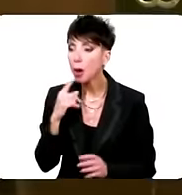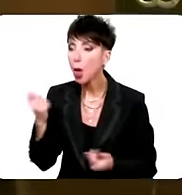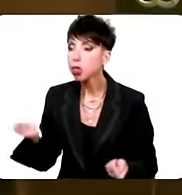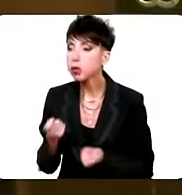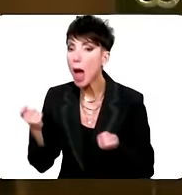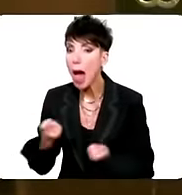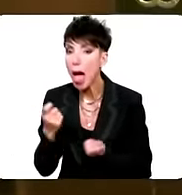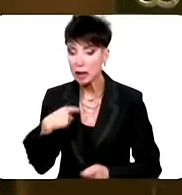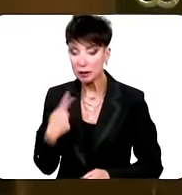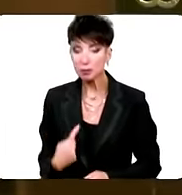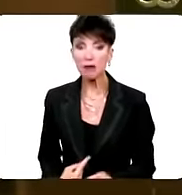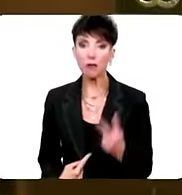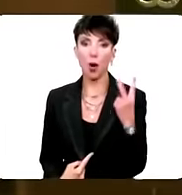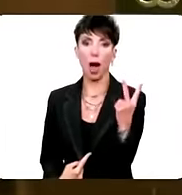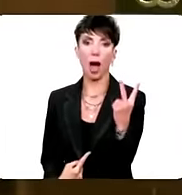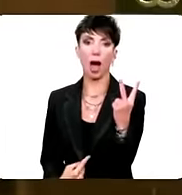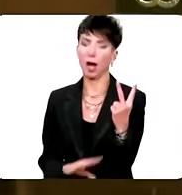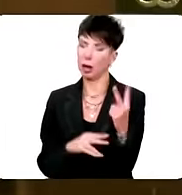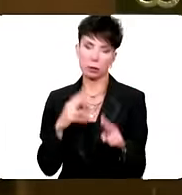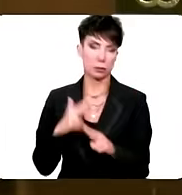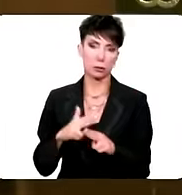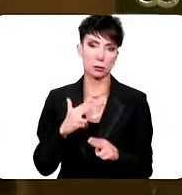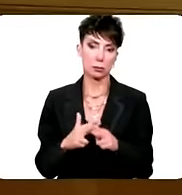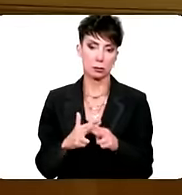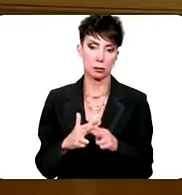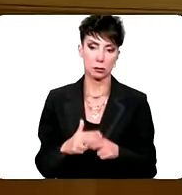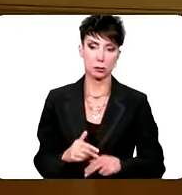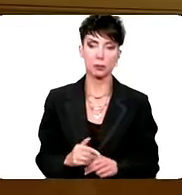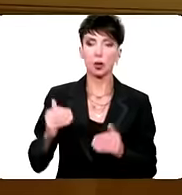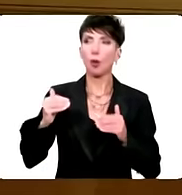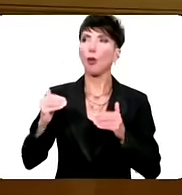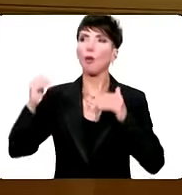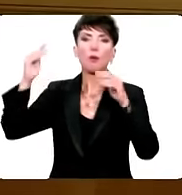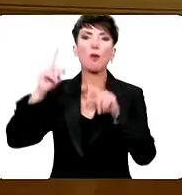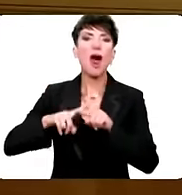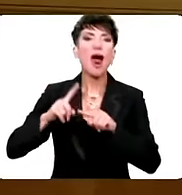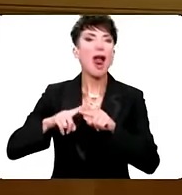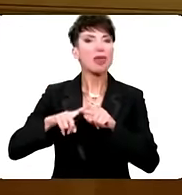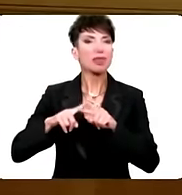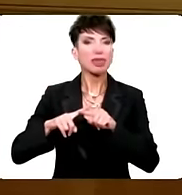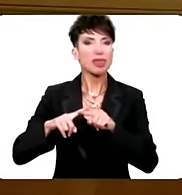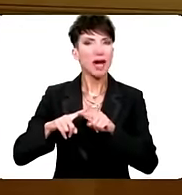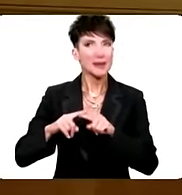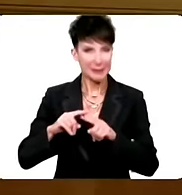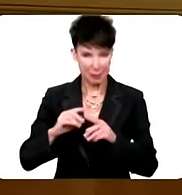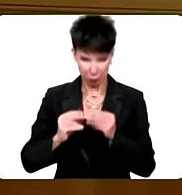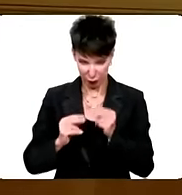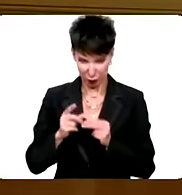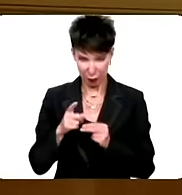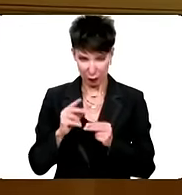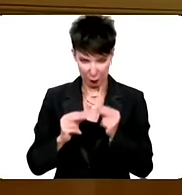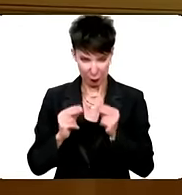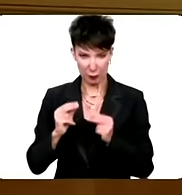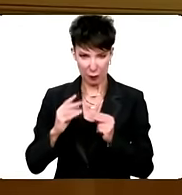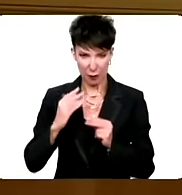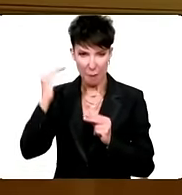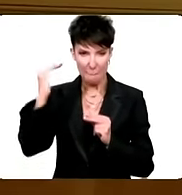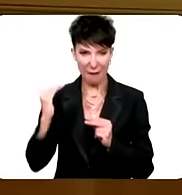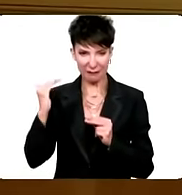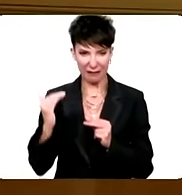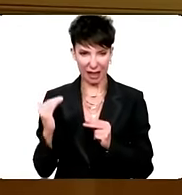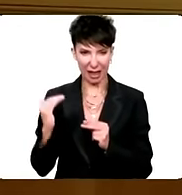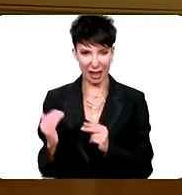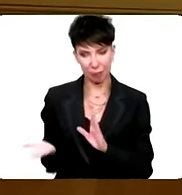Ελλάδα. Αισθάνεστε ότι έχει πρόβλημα η Νέα Δημοκρατία στη Βόρεια Ελλάδα? Σίγουρα υπάρχει μια πιο